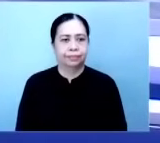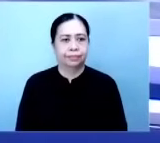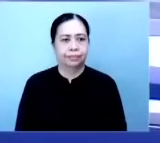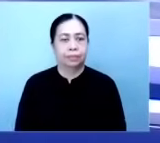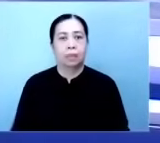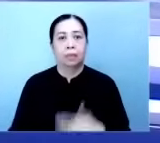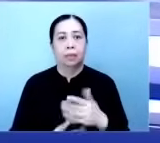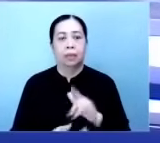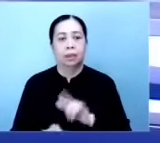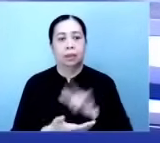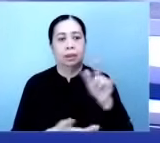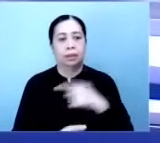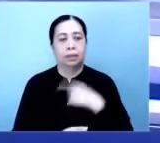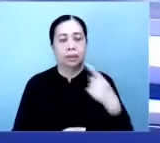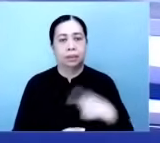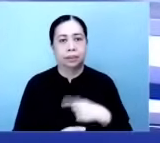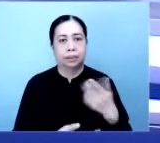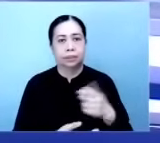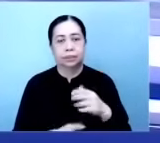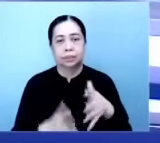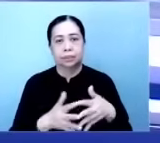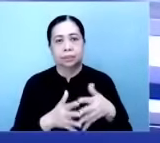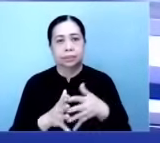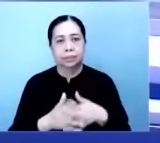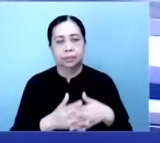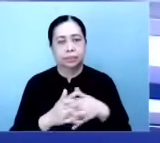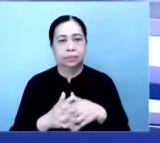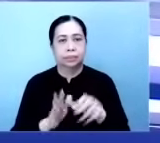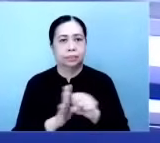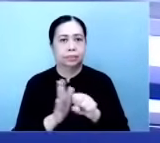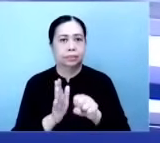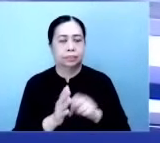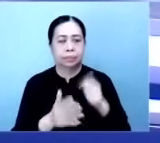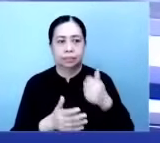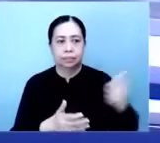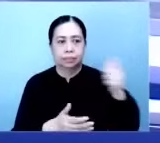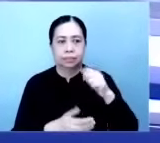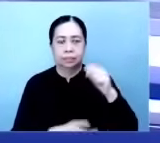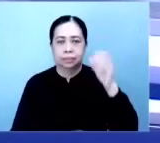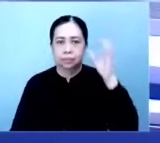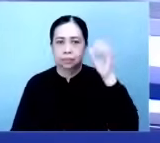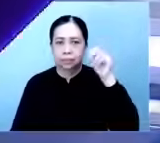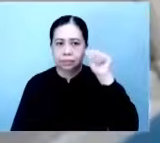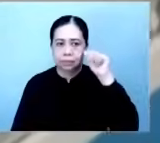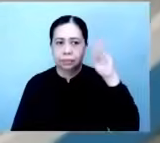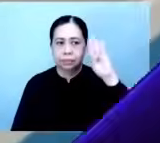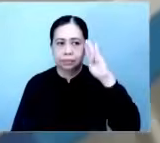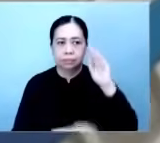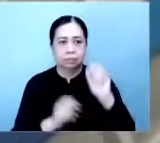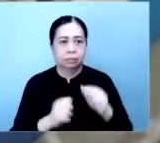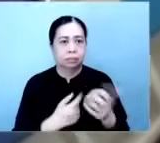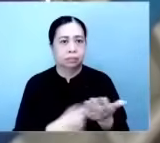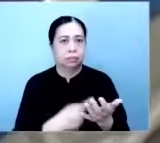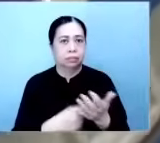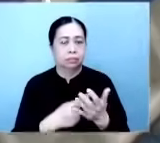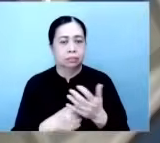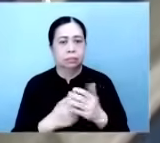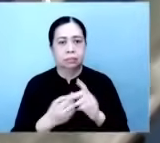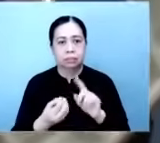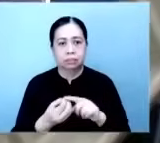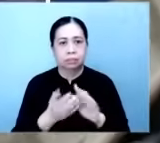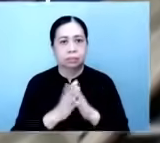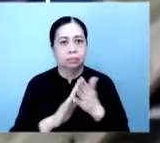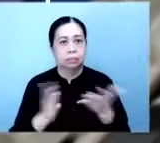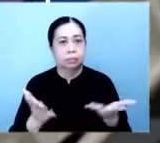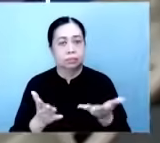China si U.S. Secretary of State Antony Blinken para talakay ng ilang mahalagang issue, kabilang sa mga posibleng mapag-usapan ang issue sa South China